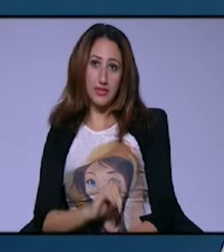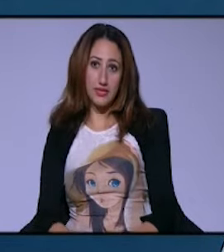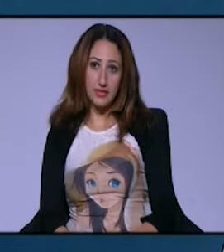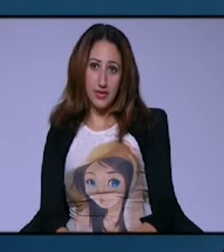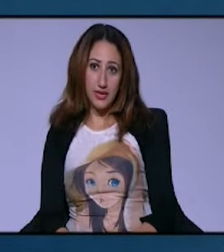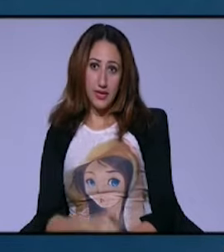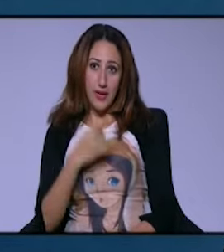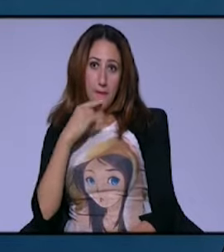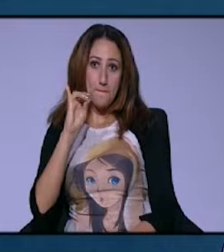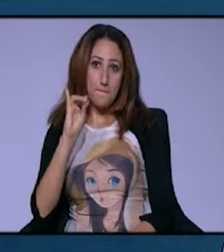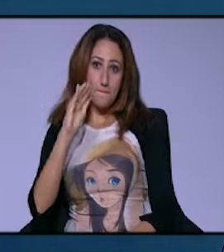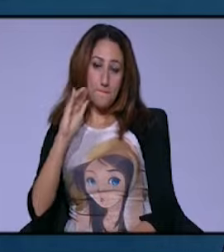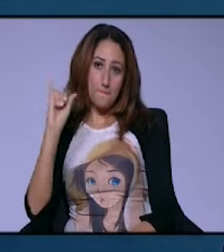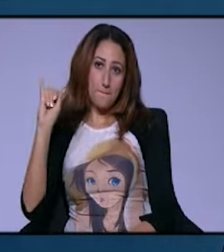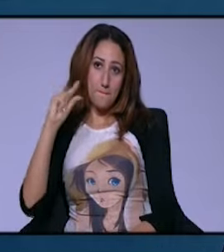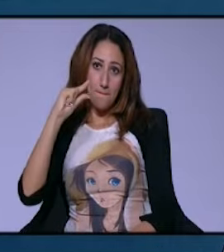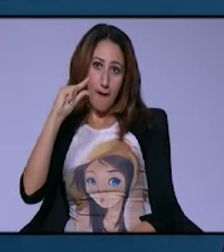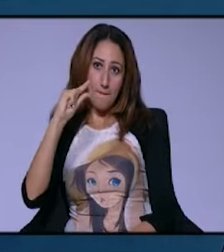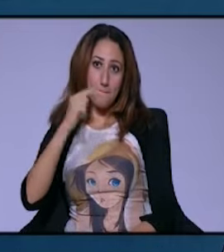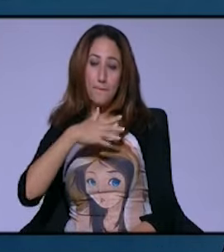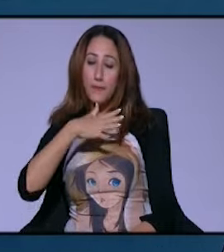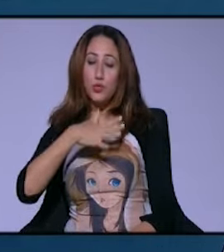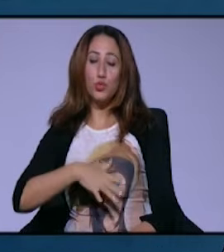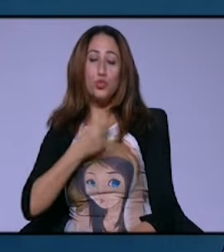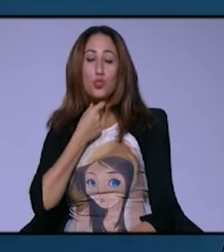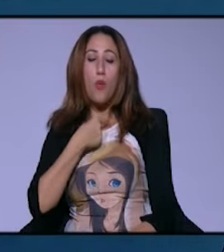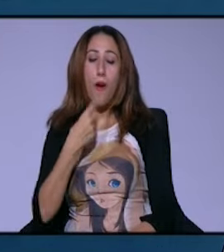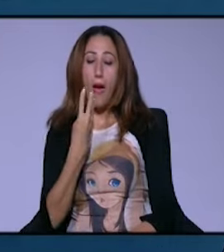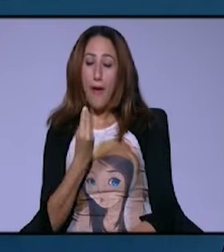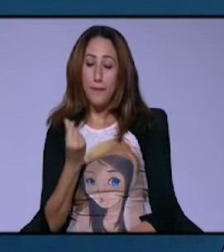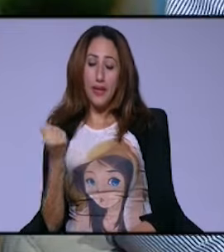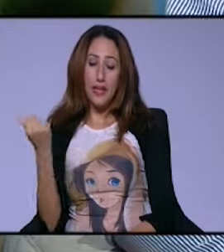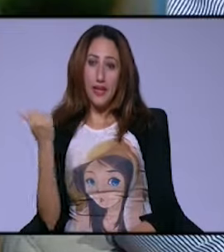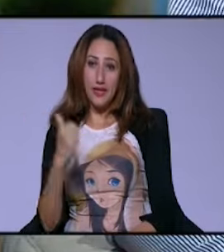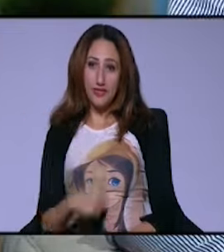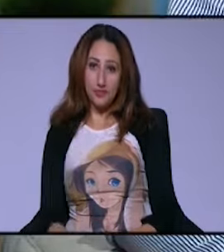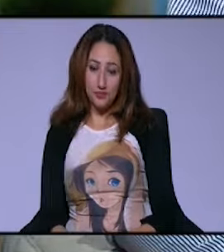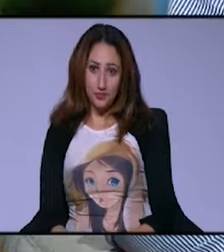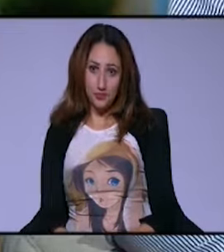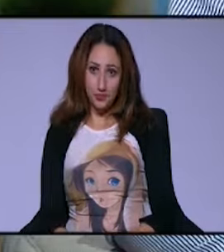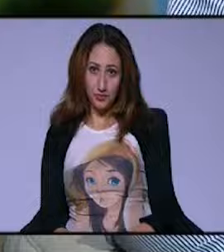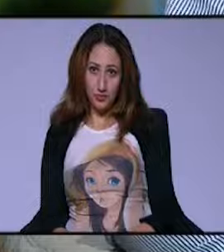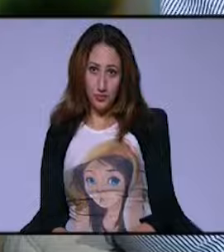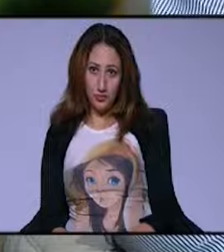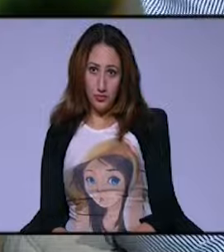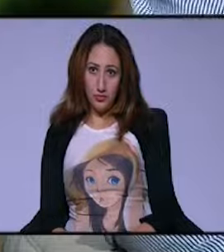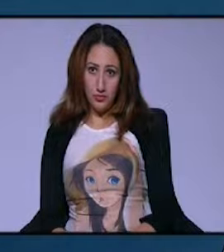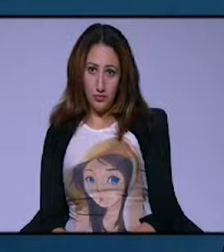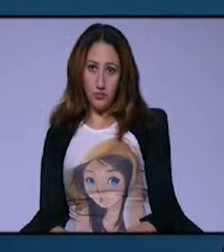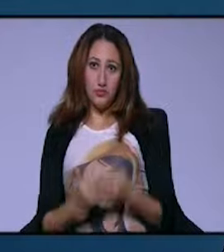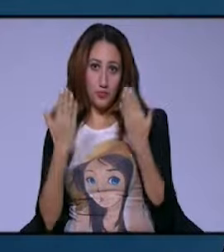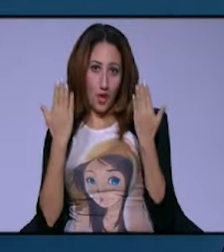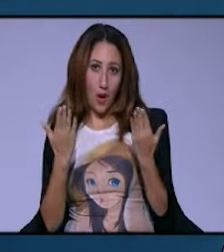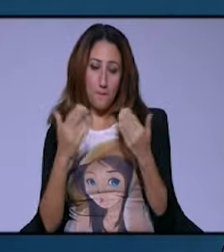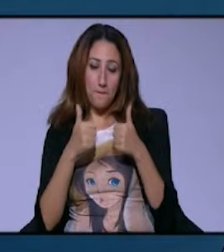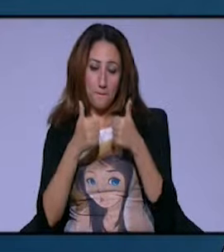الشيخ محمد عمران ده على فكرة صح. من الأصوات الجميلة الحقيقة. الإنشاد ممكن أقول مش كده؟ ربنا يوفقك إن